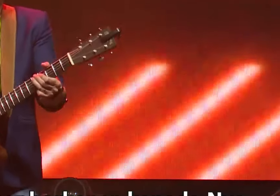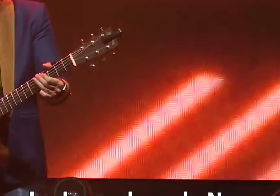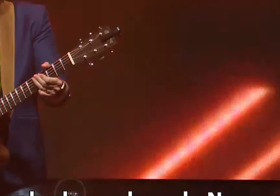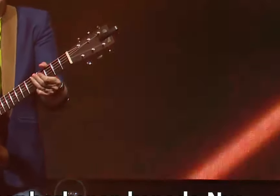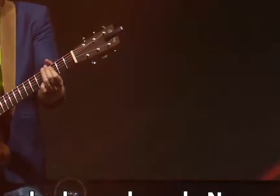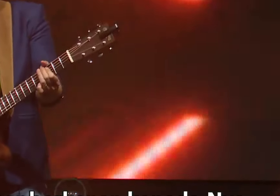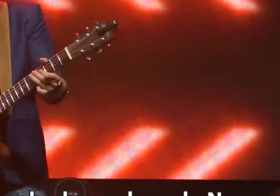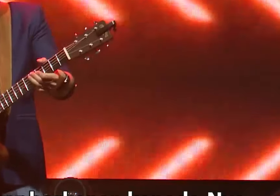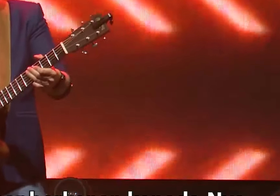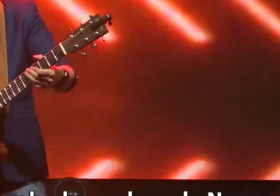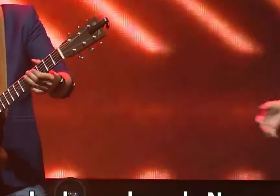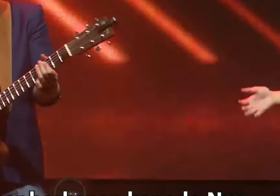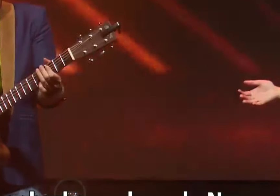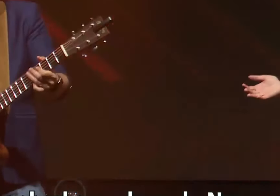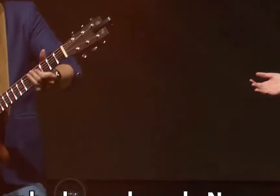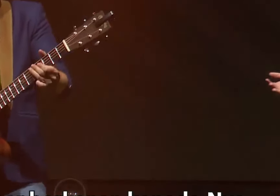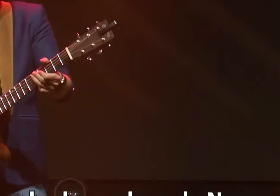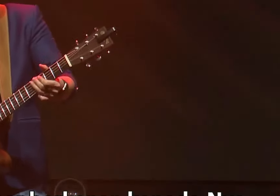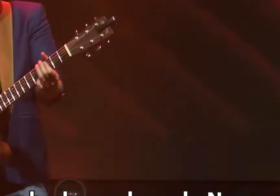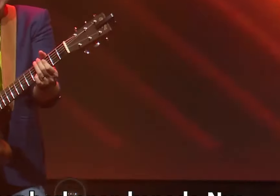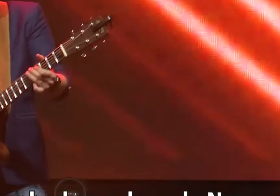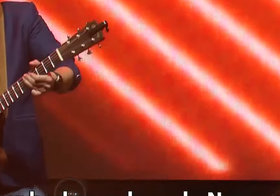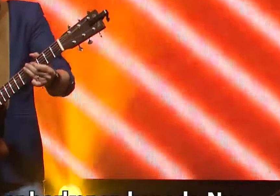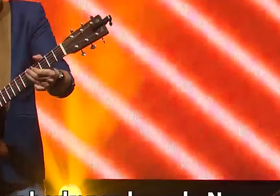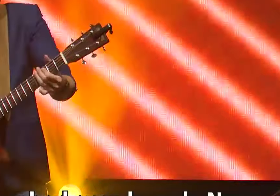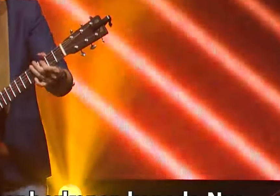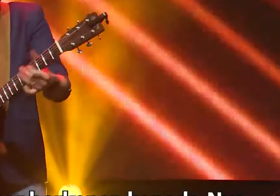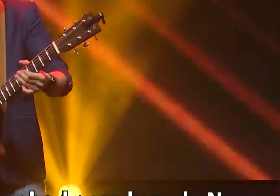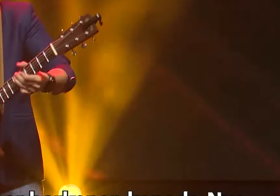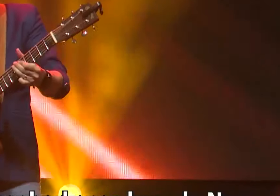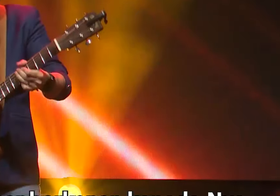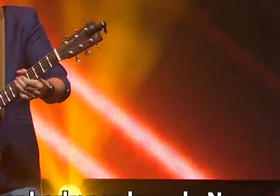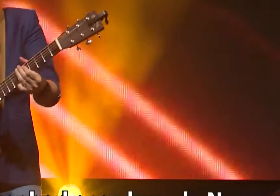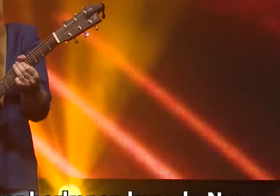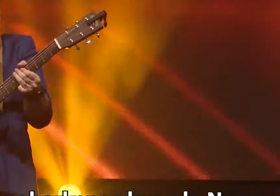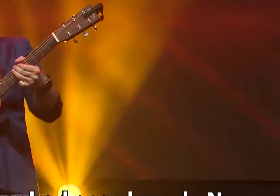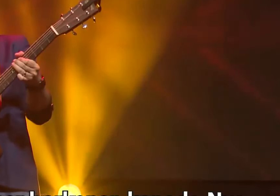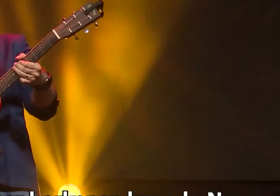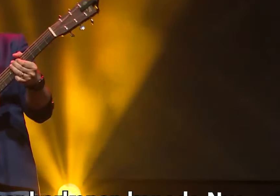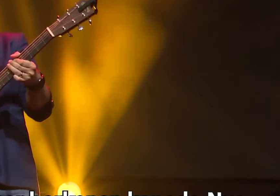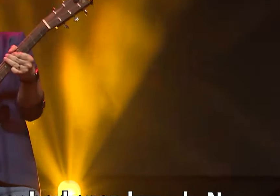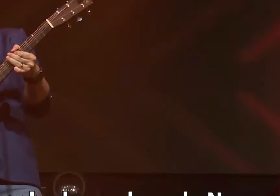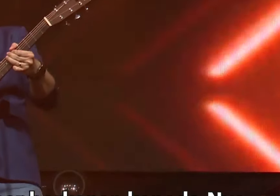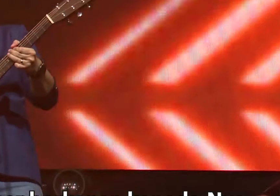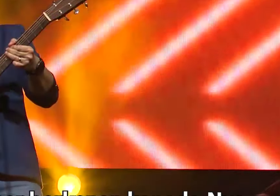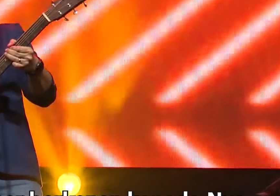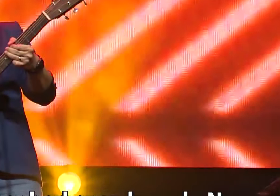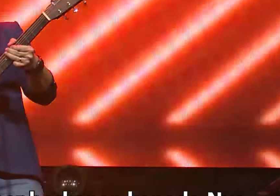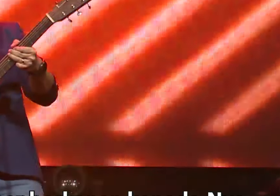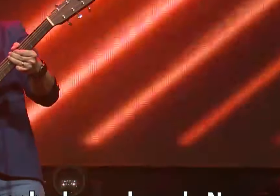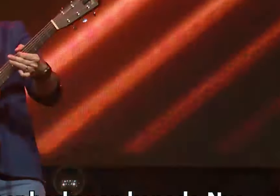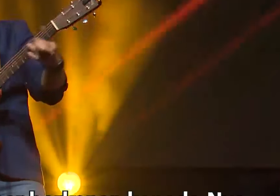yang hidupnya selalu benar berkenan kepadanya.